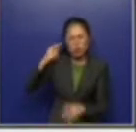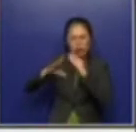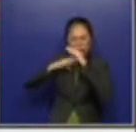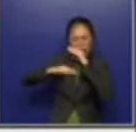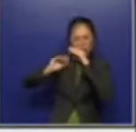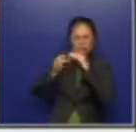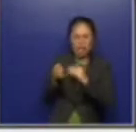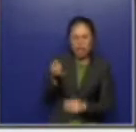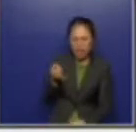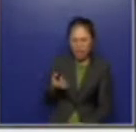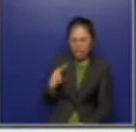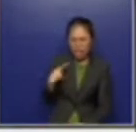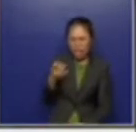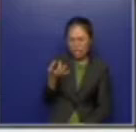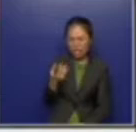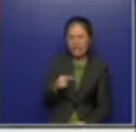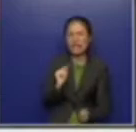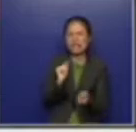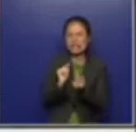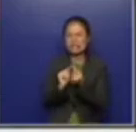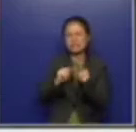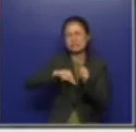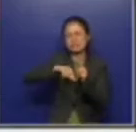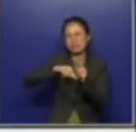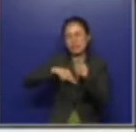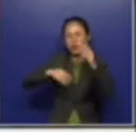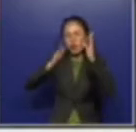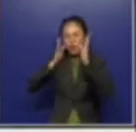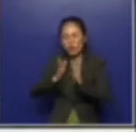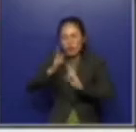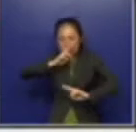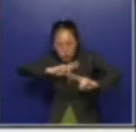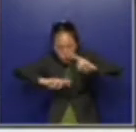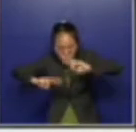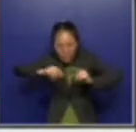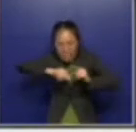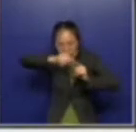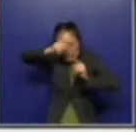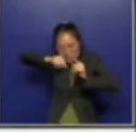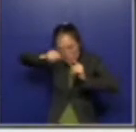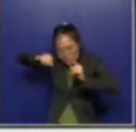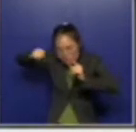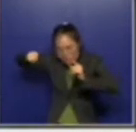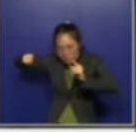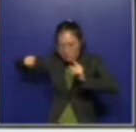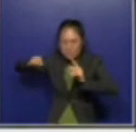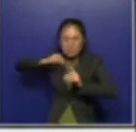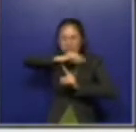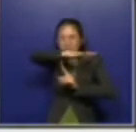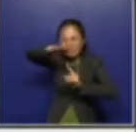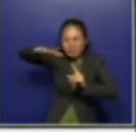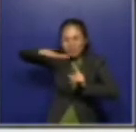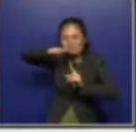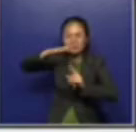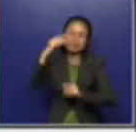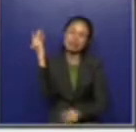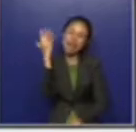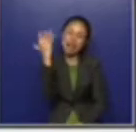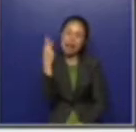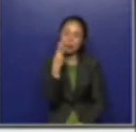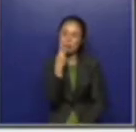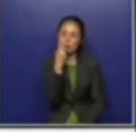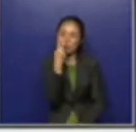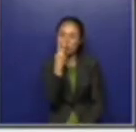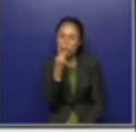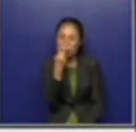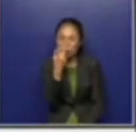คลื่นคลื่นมันอยู่ในอากาศครับสมัยก่อนก็ใช้รหัสมอสก็ใช้คลื่นแบบ High Frequency HF ขอกันติ๊ดติ๊ดดาดาด